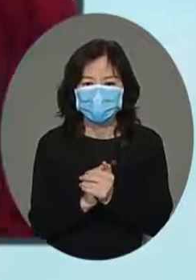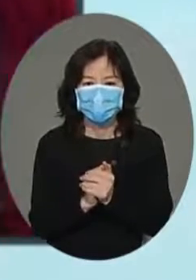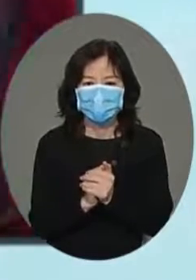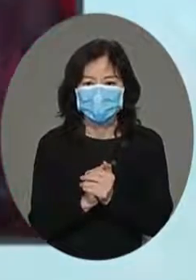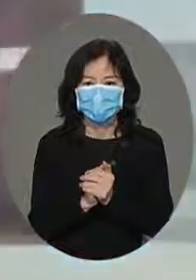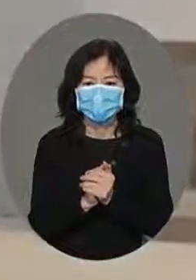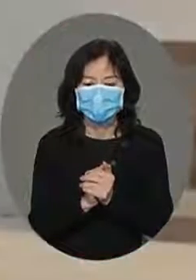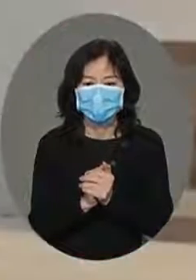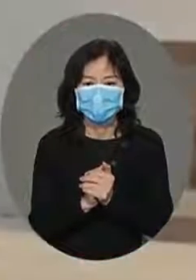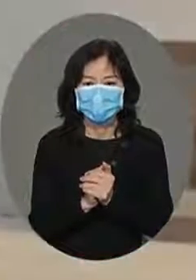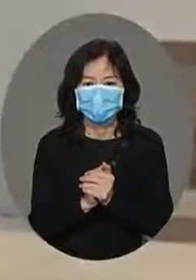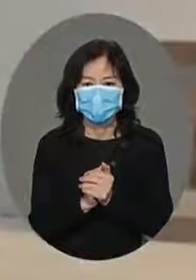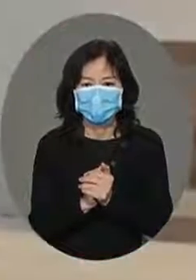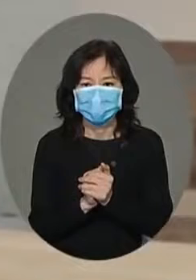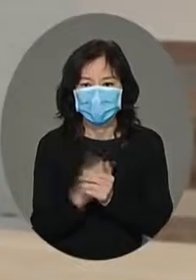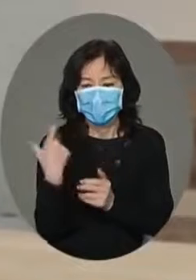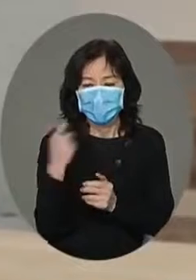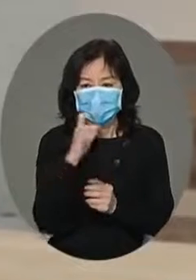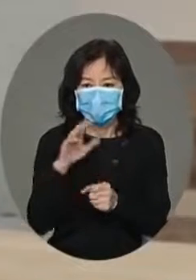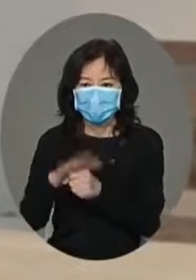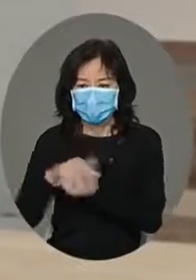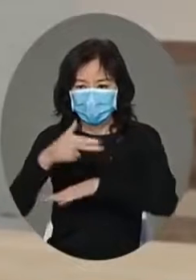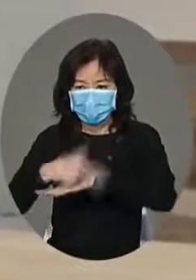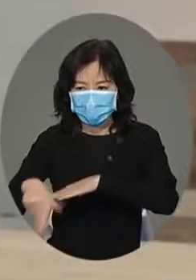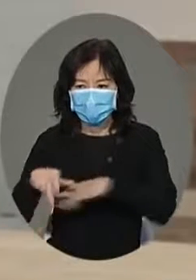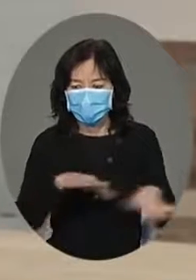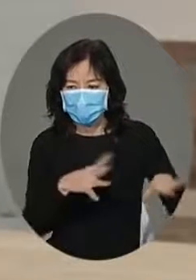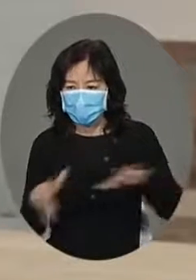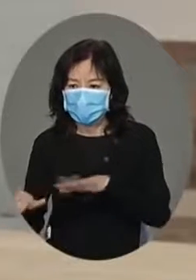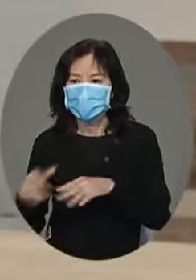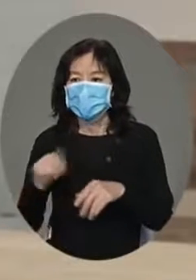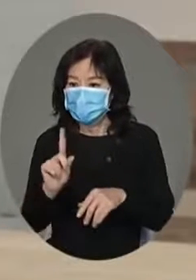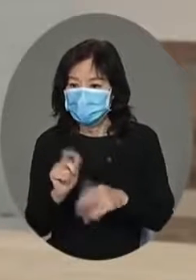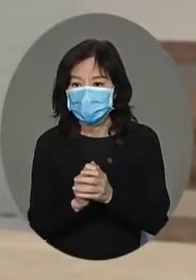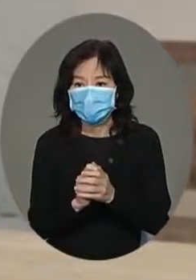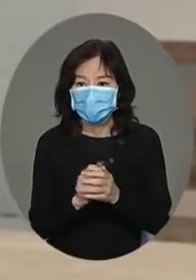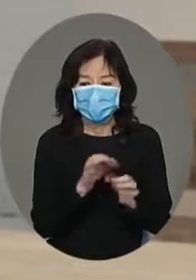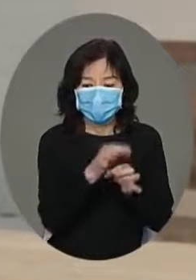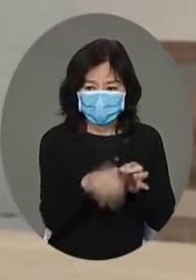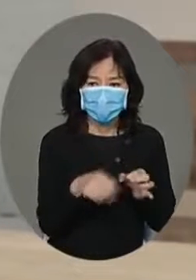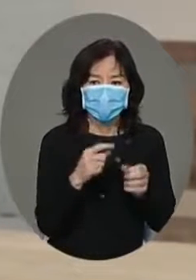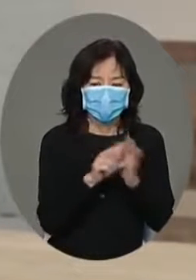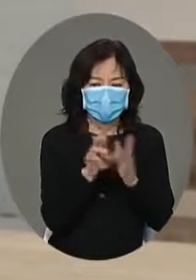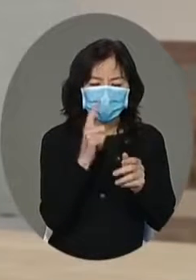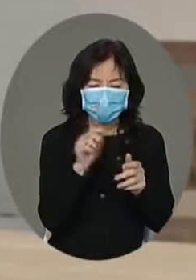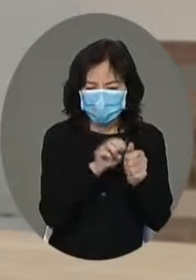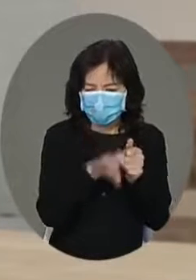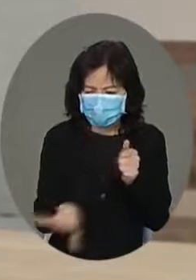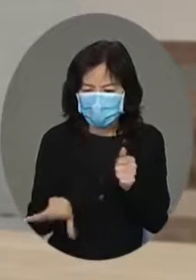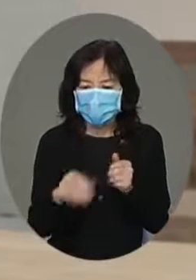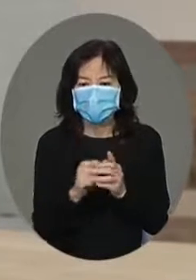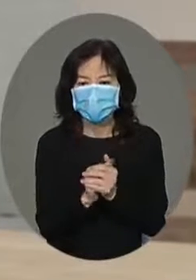導。 早前日本計劃以海洋排放方式處置福島核電站事故的核廢